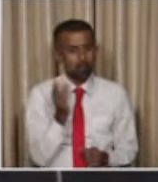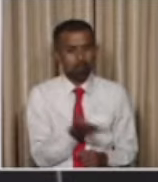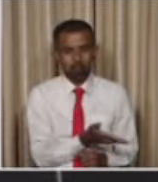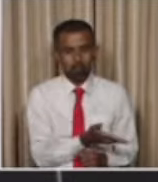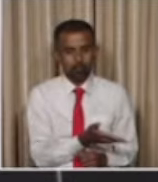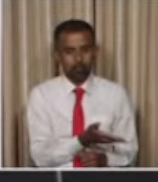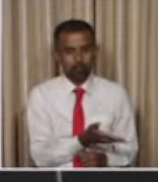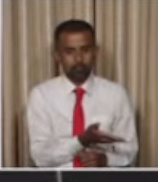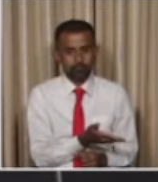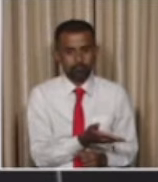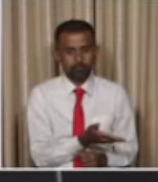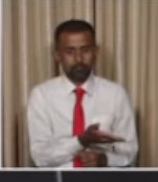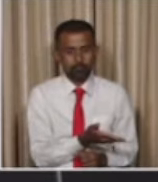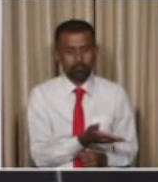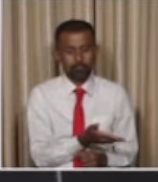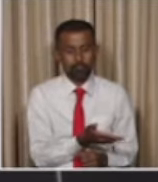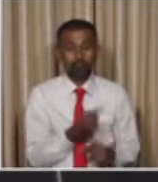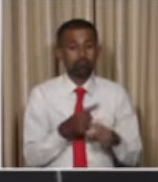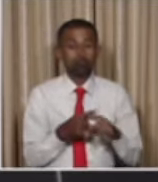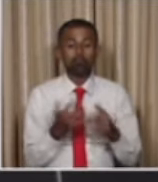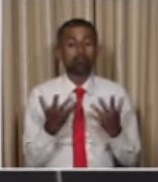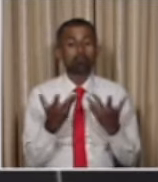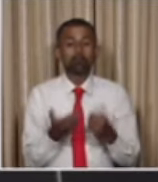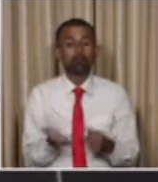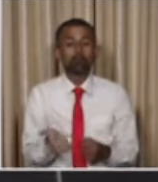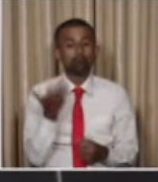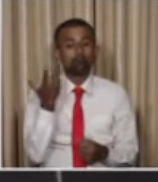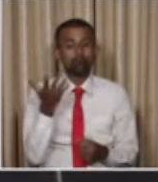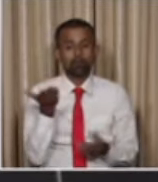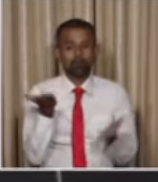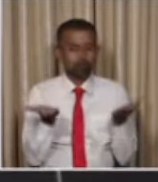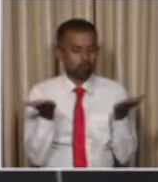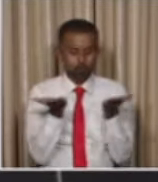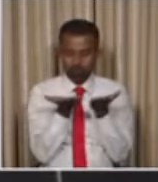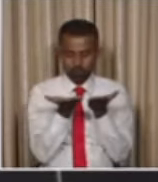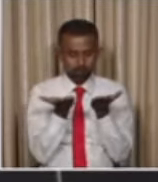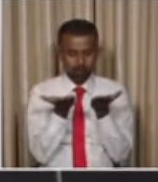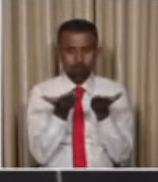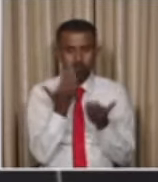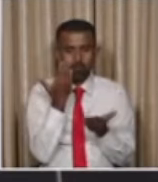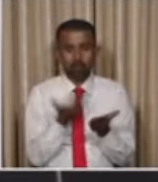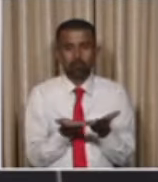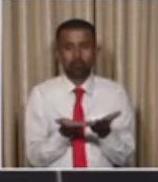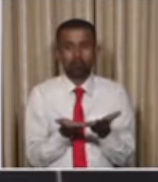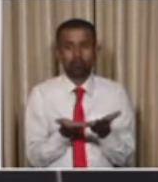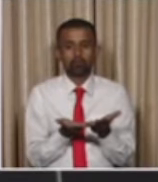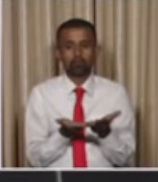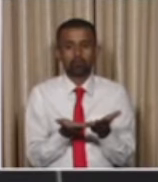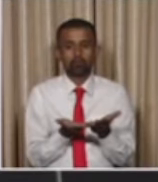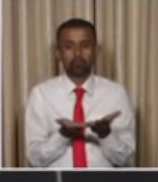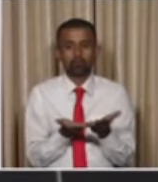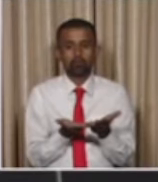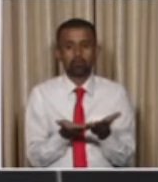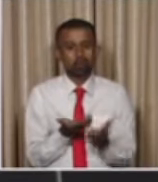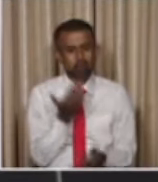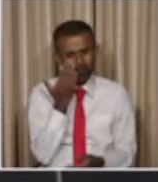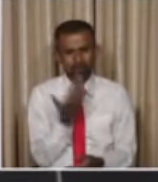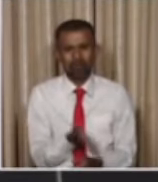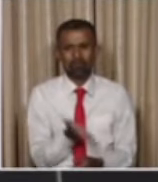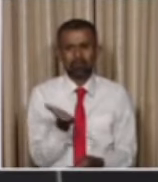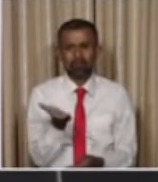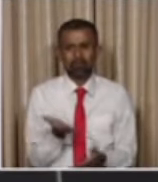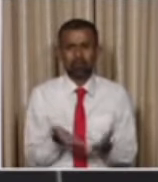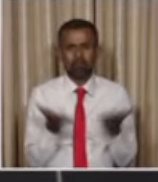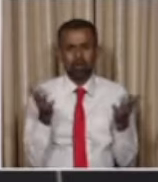you compare it, that's why I gave you certain figures. මේ සංසන්දනාත්මකව බැලුවහම මේකේ හොඳටම පේනවා මේක